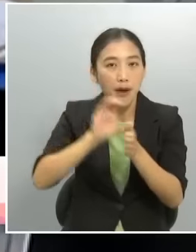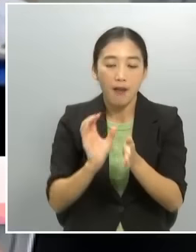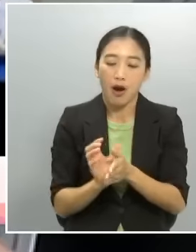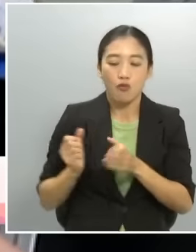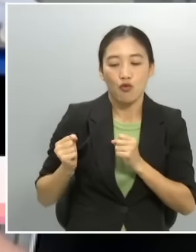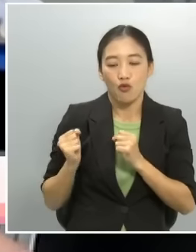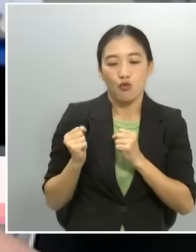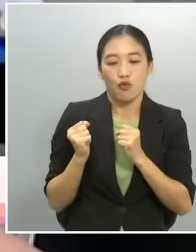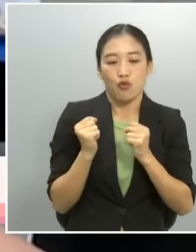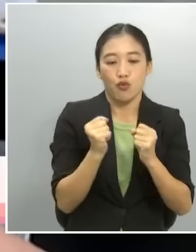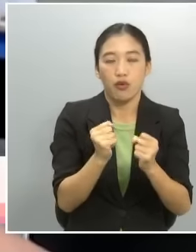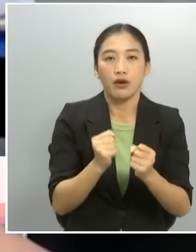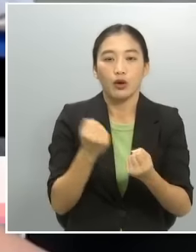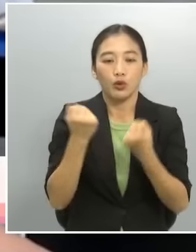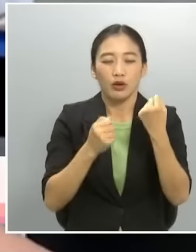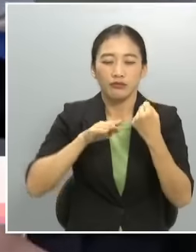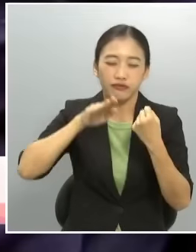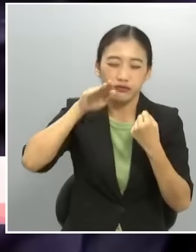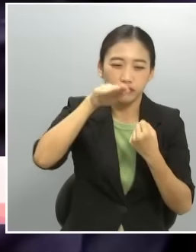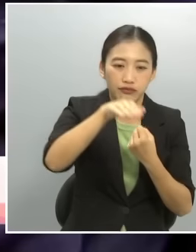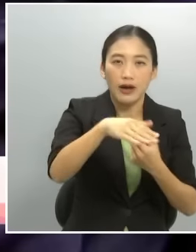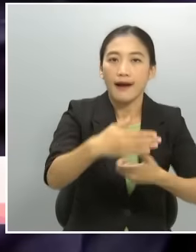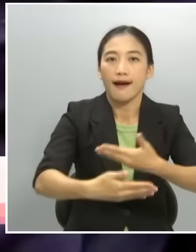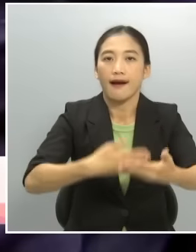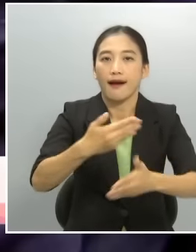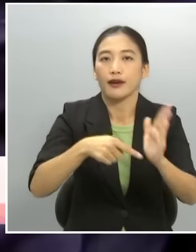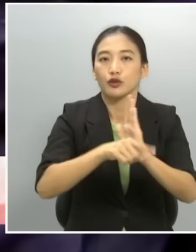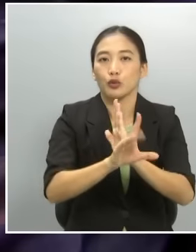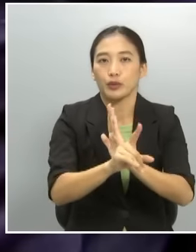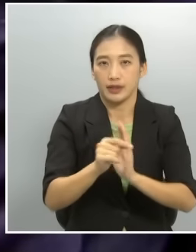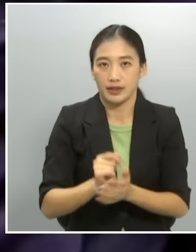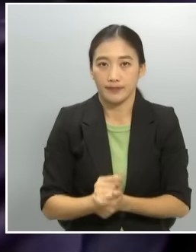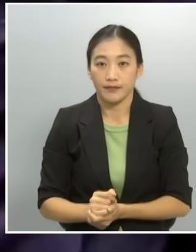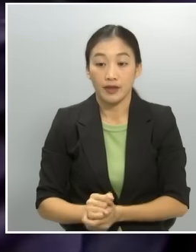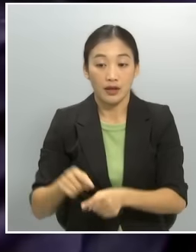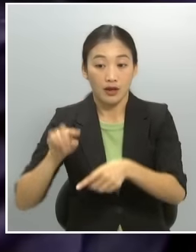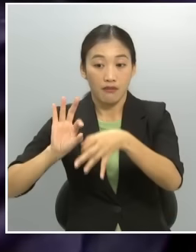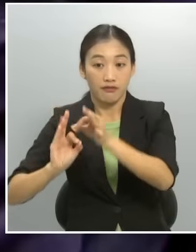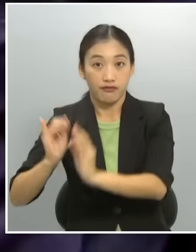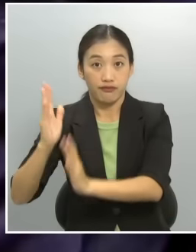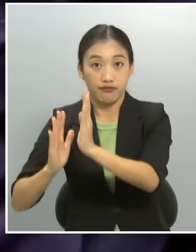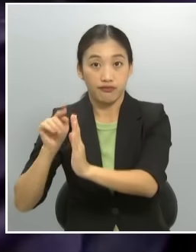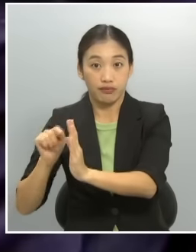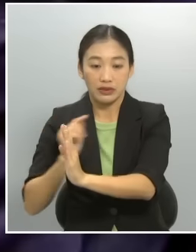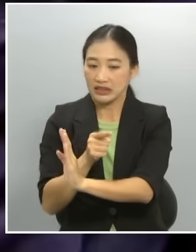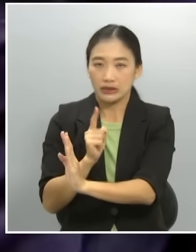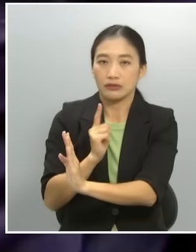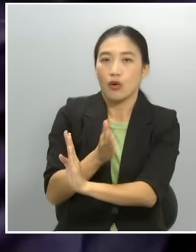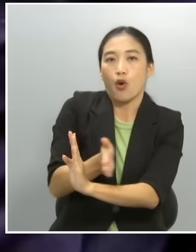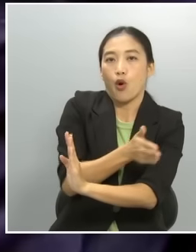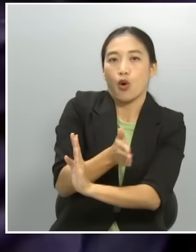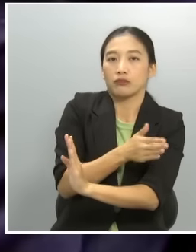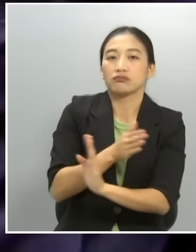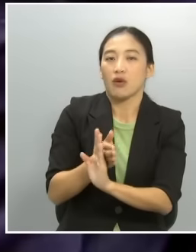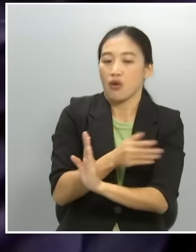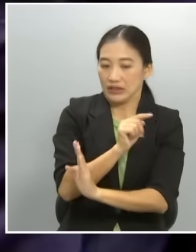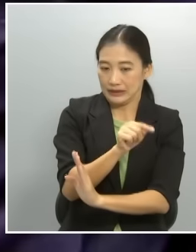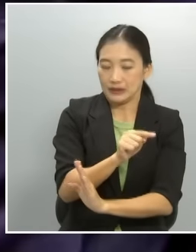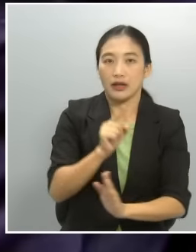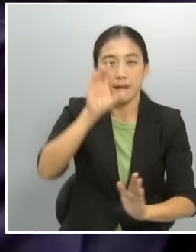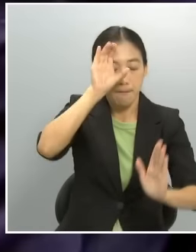ายนะครับเกิดก่อนเหตุไฟไหม้บ้านด้วยแล้วสาเหตุเพลิงไหม้ตำรวจพิสูจน์หลักฐานยืนยันนะครับว่าไม่น่าจะเกี่ยวกับ